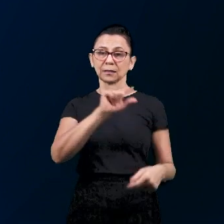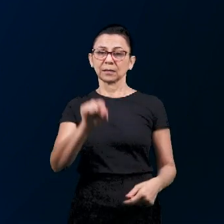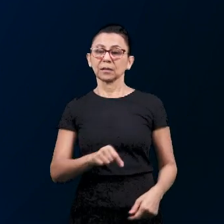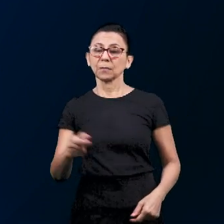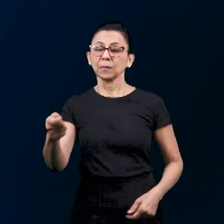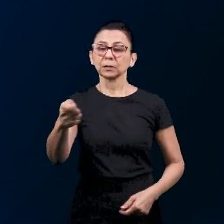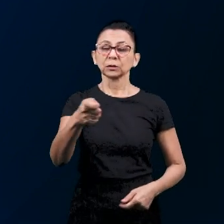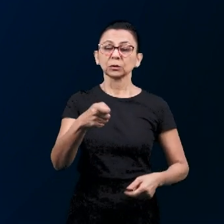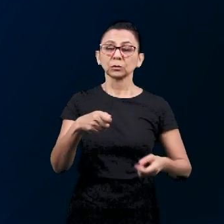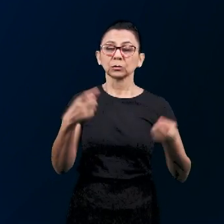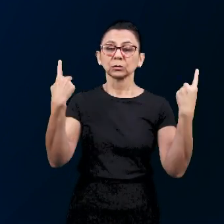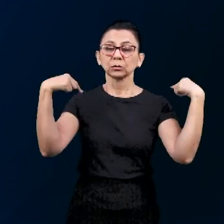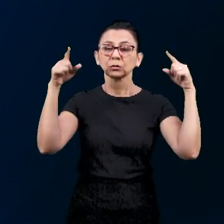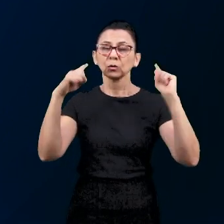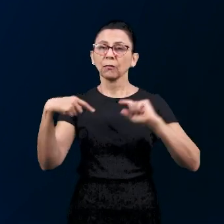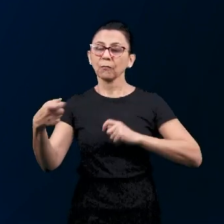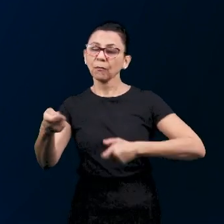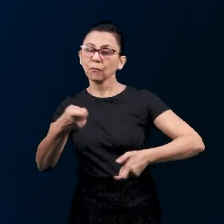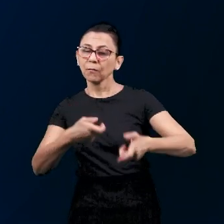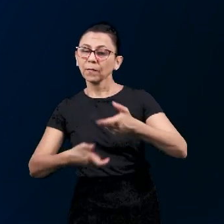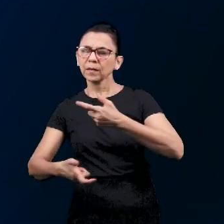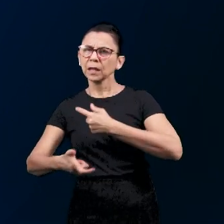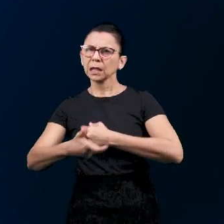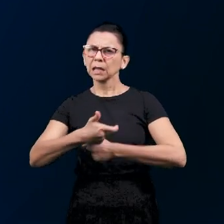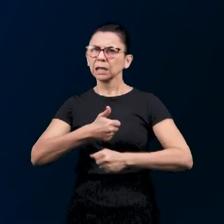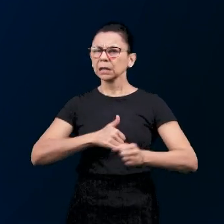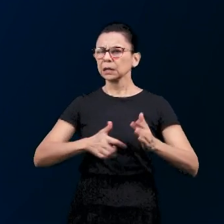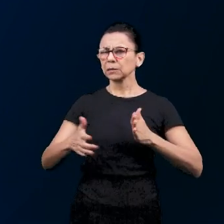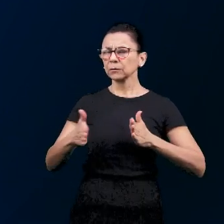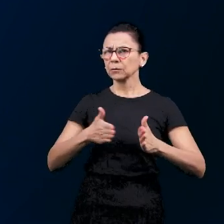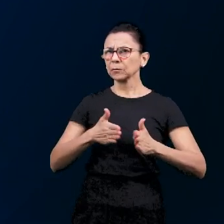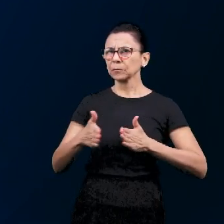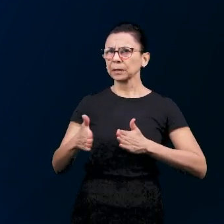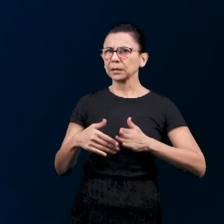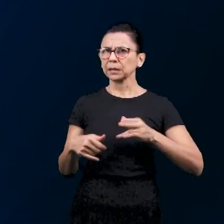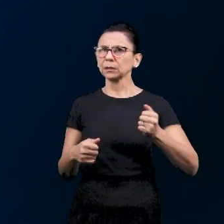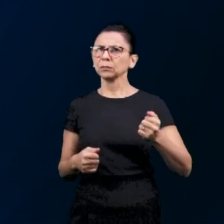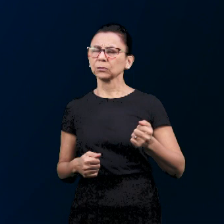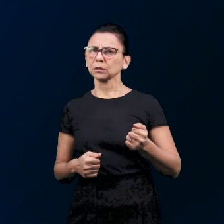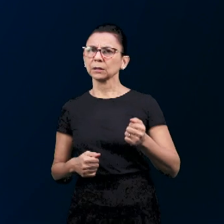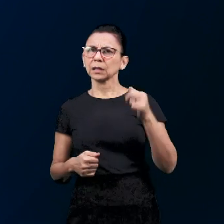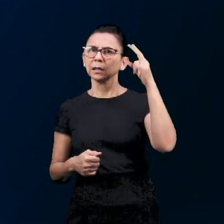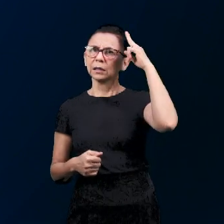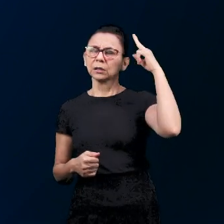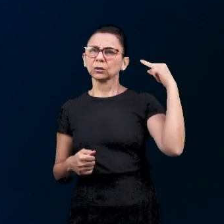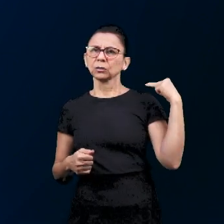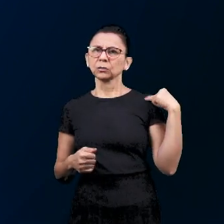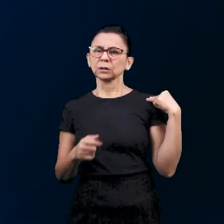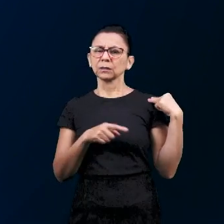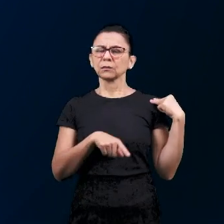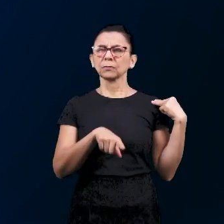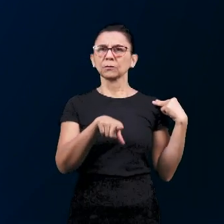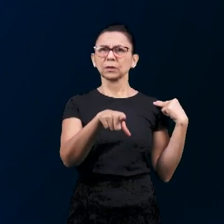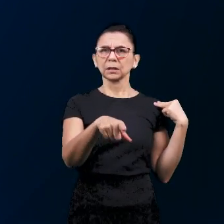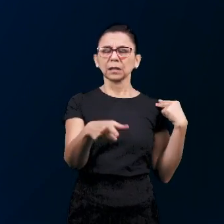ses frères sont allés faire paître les troupeaux loin de son père Jacob. Jacob dit à